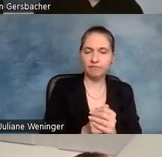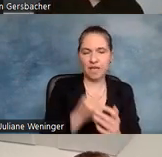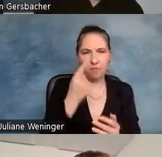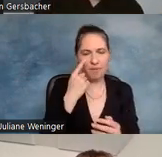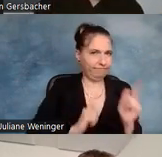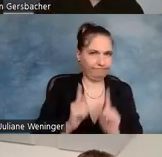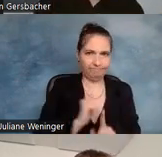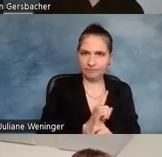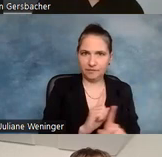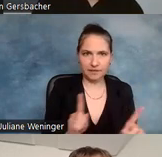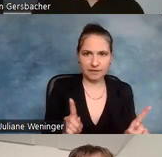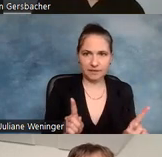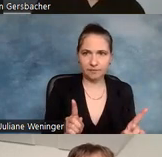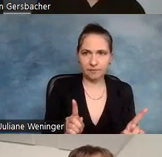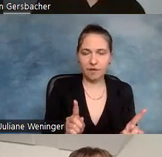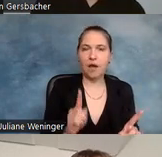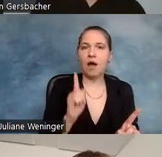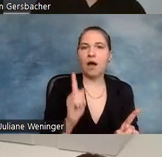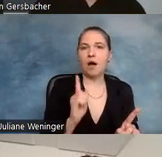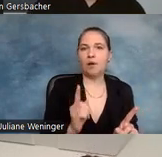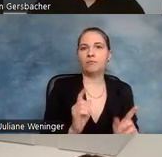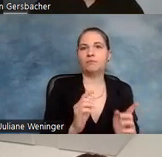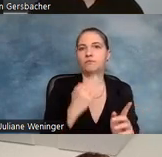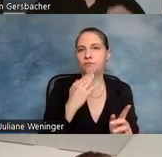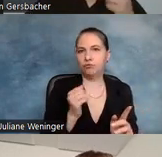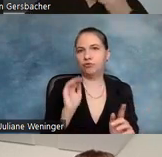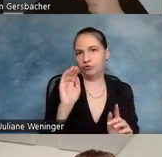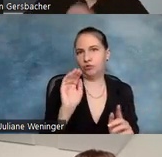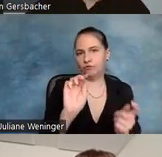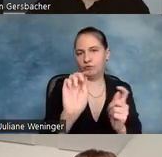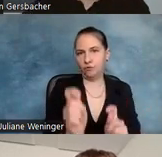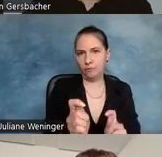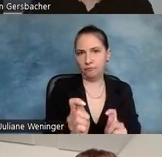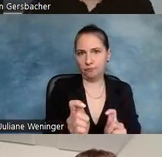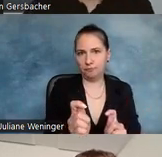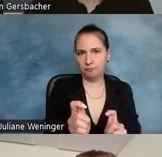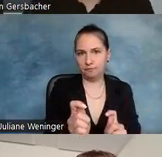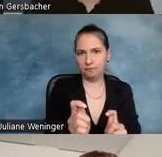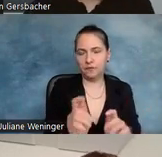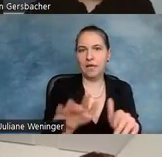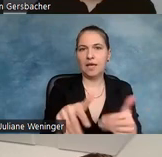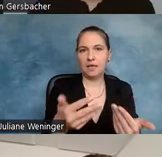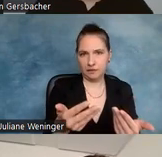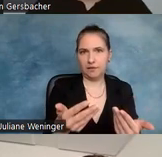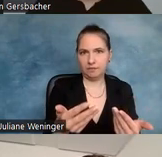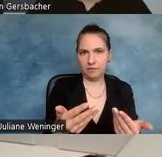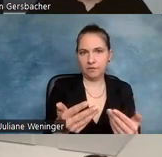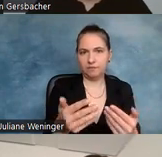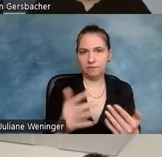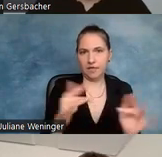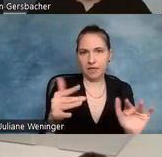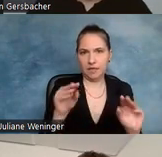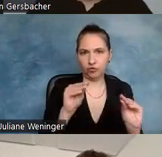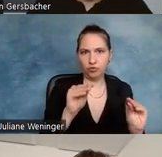nicht, aber wir sind daran. Im Moment gibt es ein Webinar darüber und heute eben